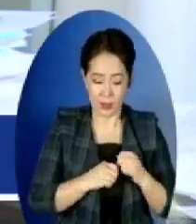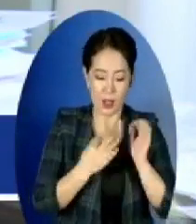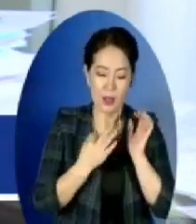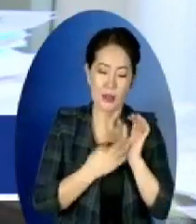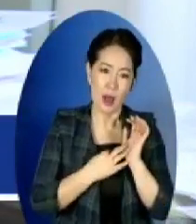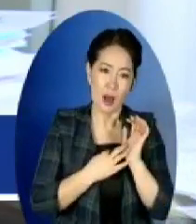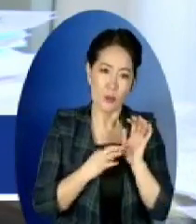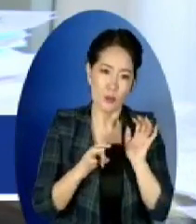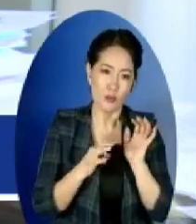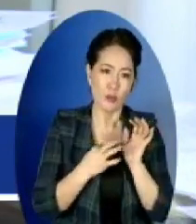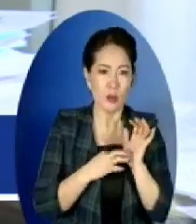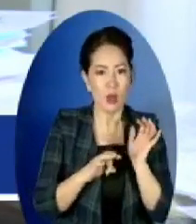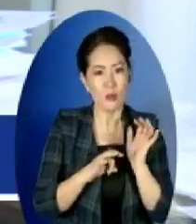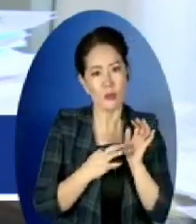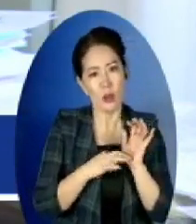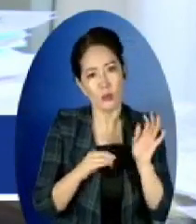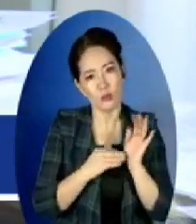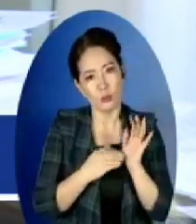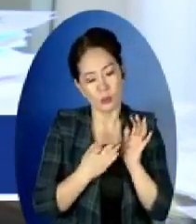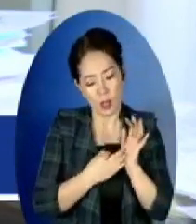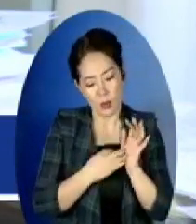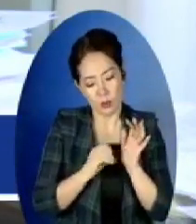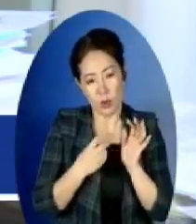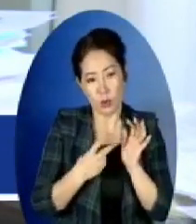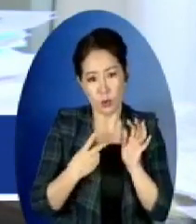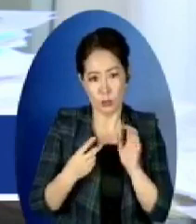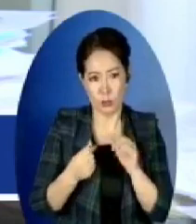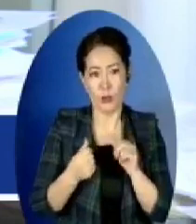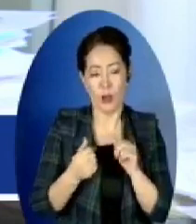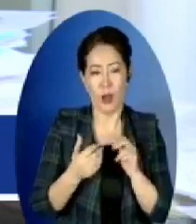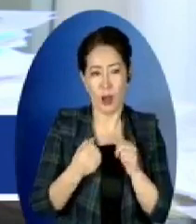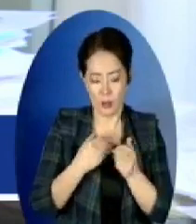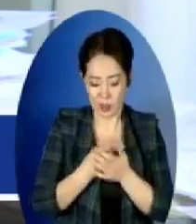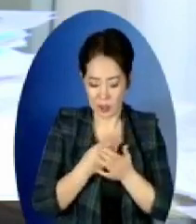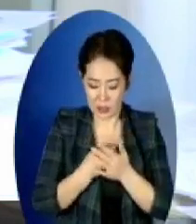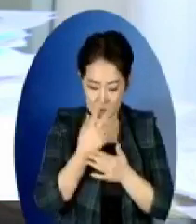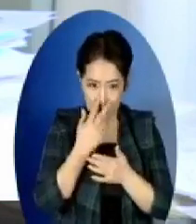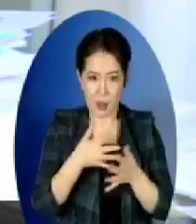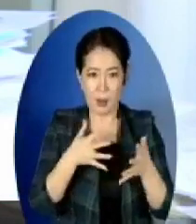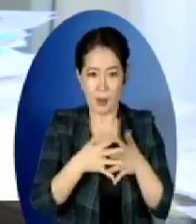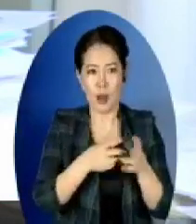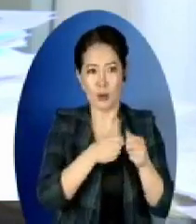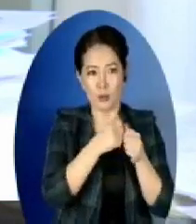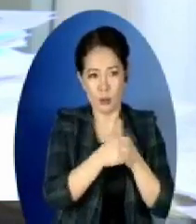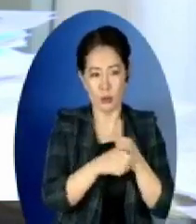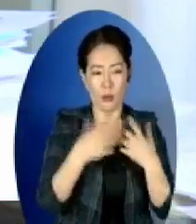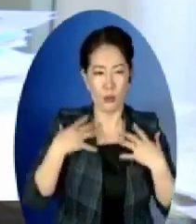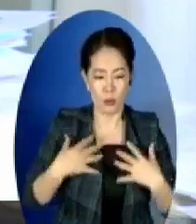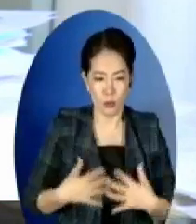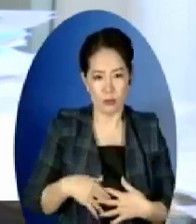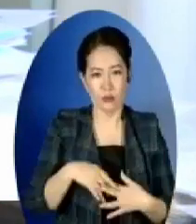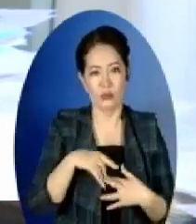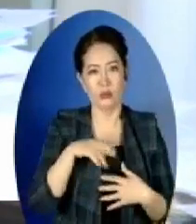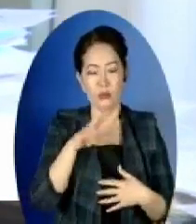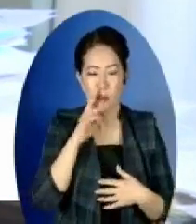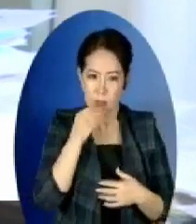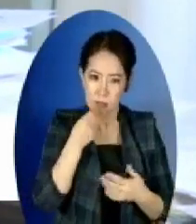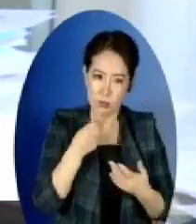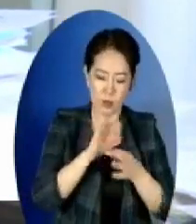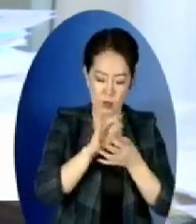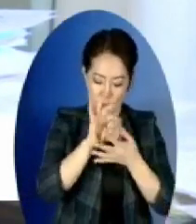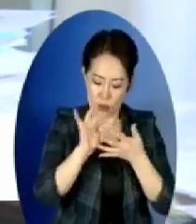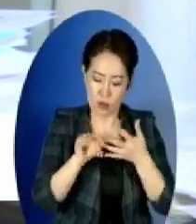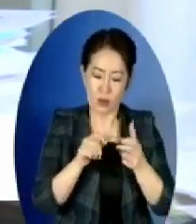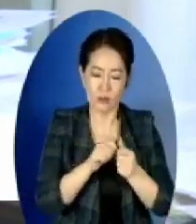820 хэдэн мянган төгрөг одоо хэрэглээд явж байна гэдээ одоо бодтой байлаа шүү дээ. Байрны мөнгө, хувцас сонор тэгэл бүхэл